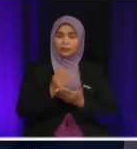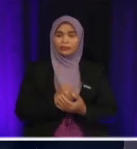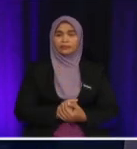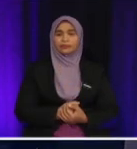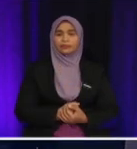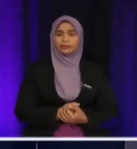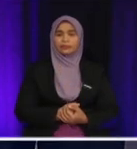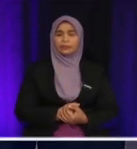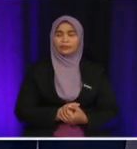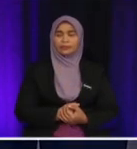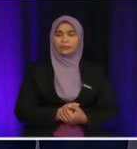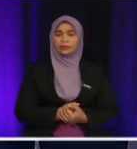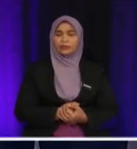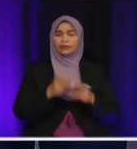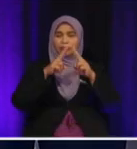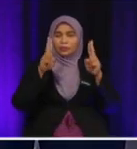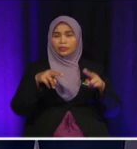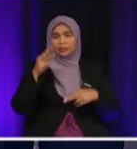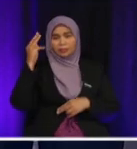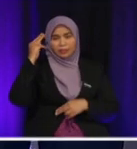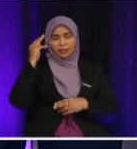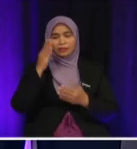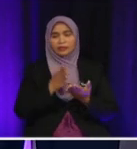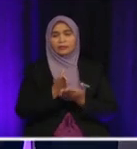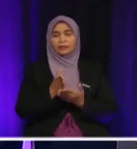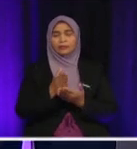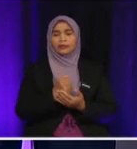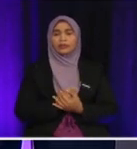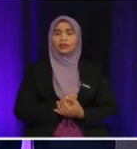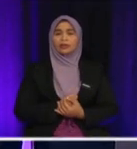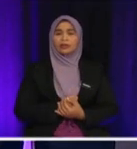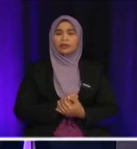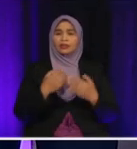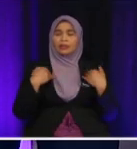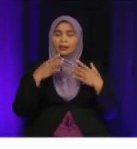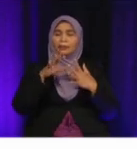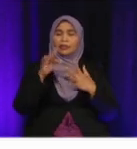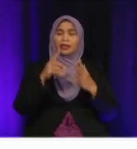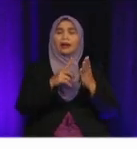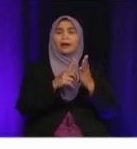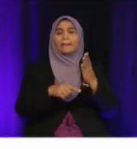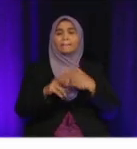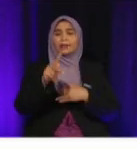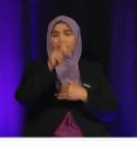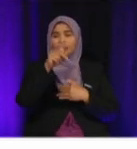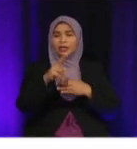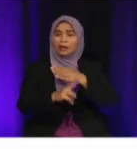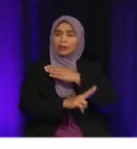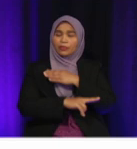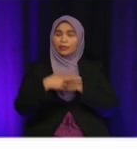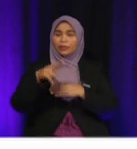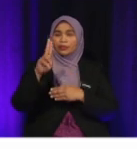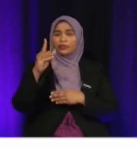kita tengok yang seterusnya. Uji minda yang seterusnya. Ini ada pilihan. Apakah hukuman hudud yang